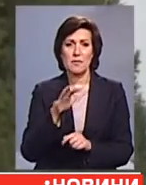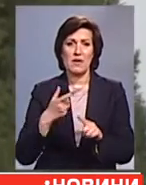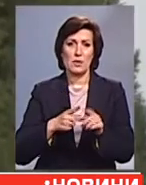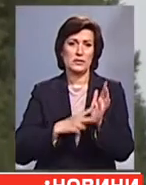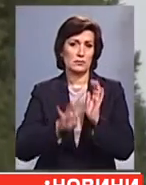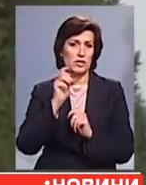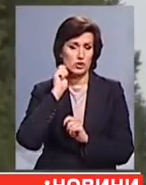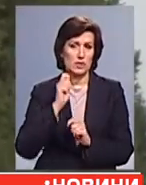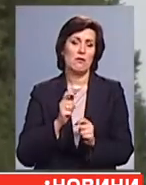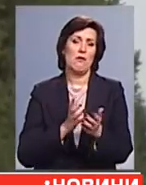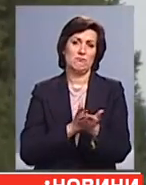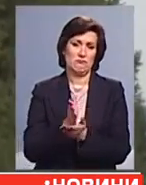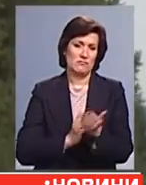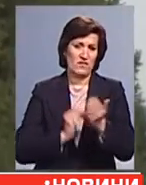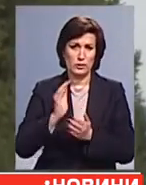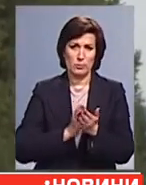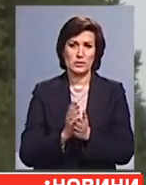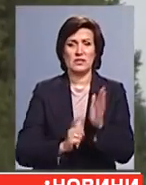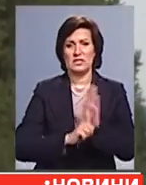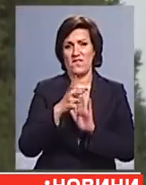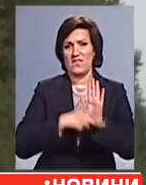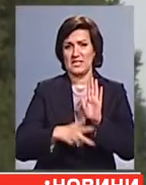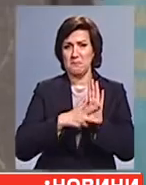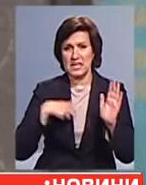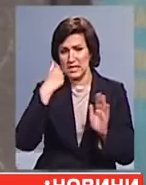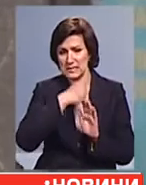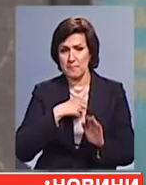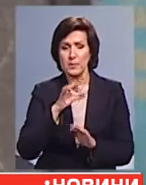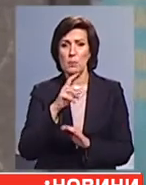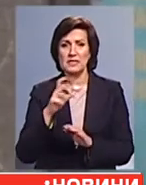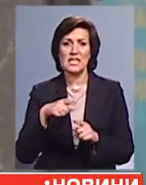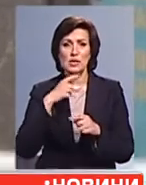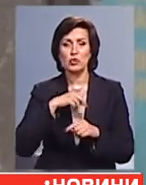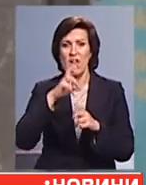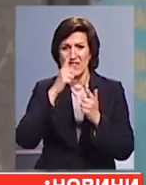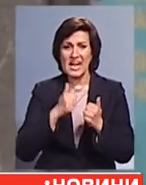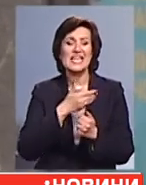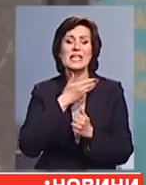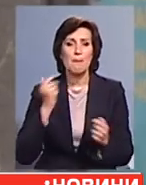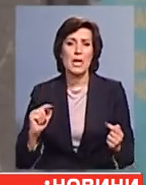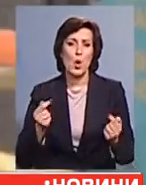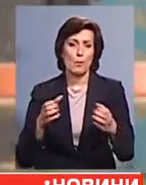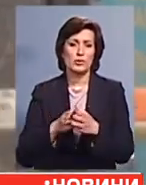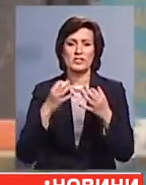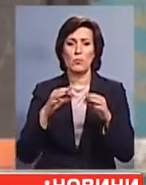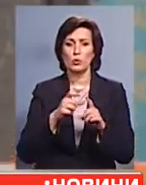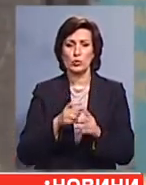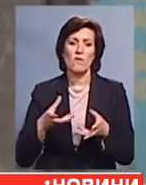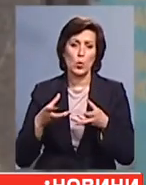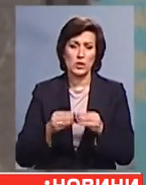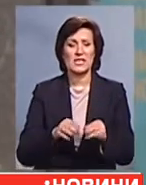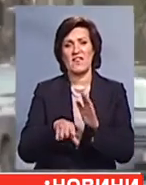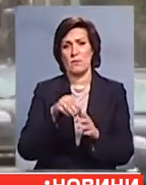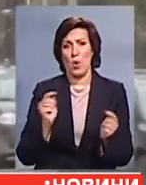74, обіймає найвищі державні посади з 80-х. ОБСЄ вважають, що в країні немає реальної опозиції, а свободу слова утискають, тож вибір кандидатів